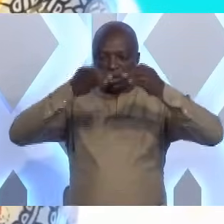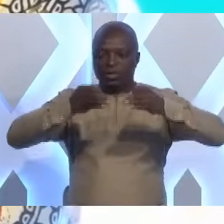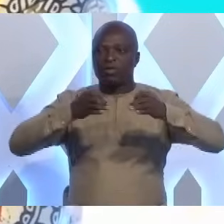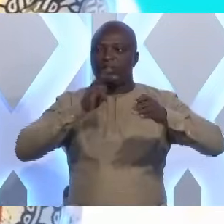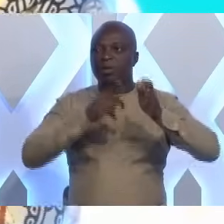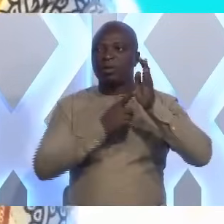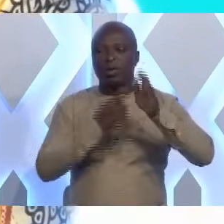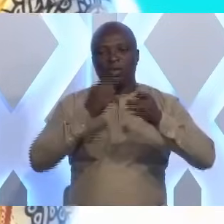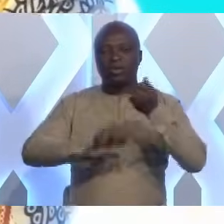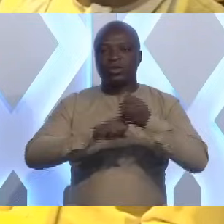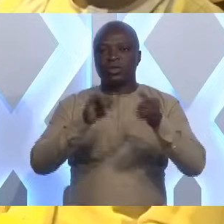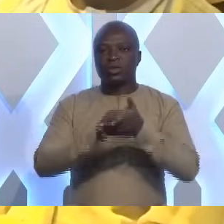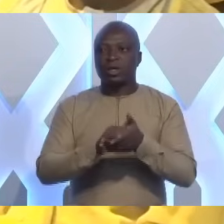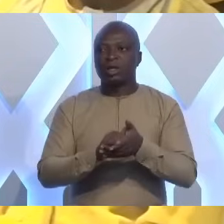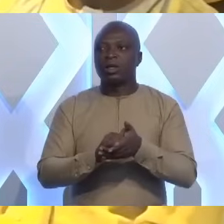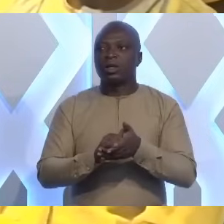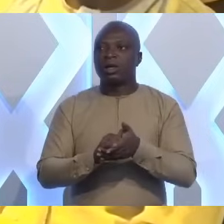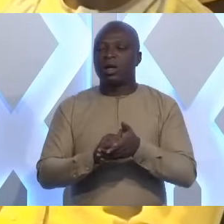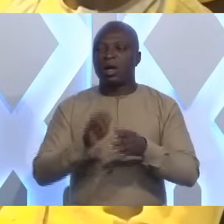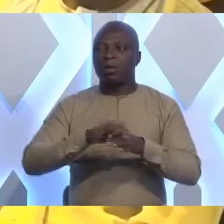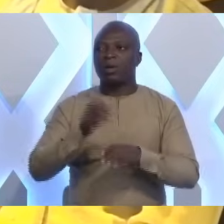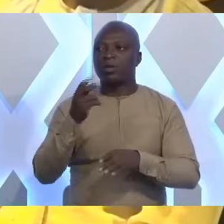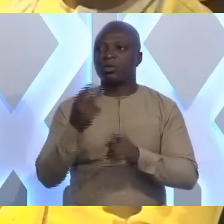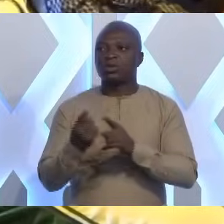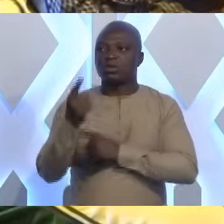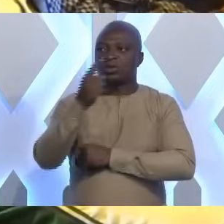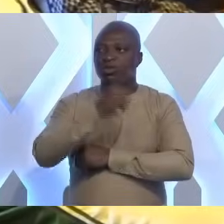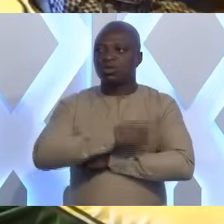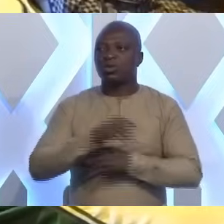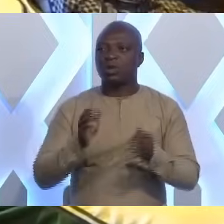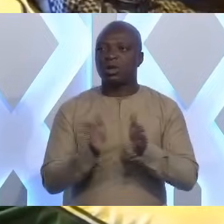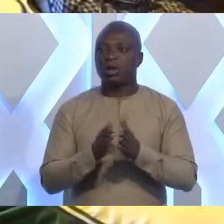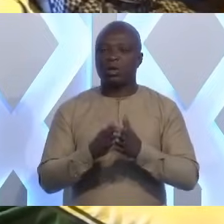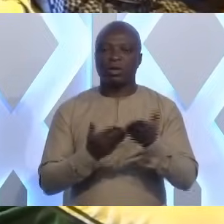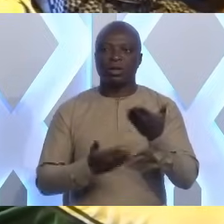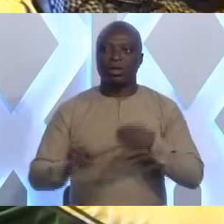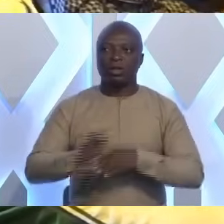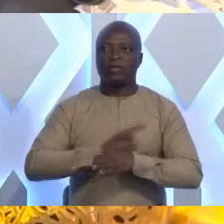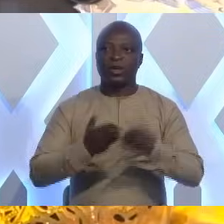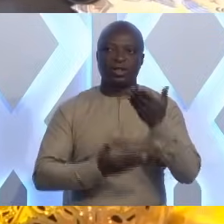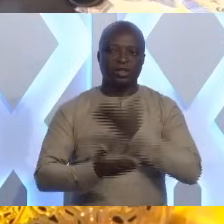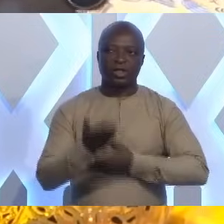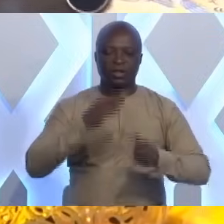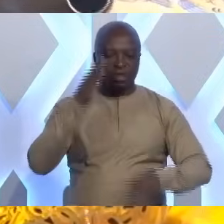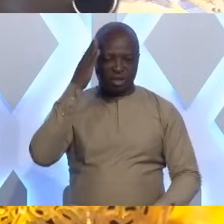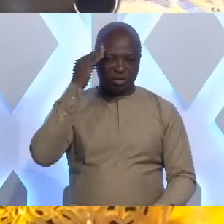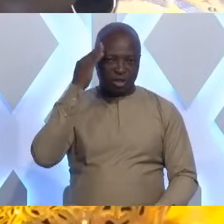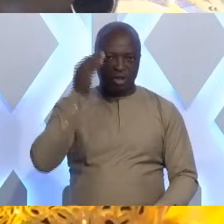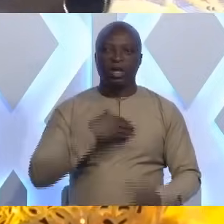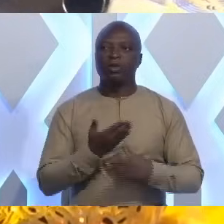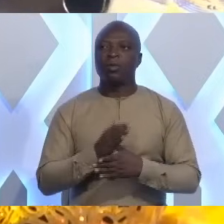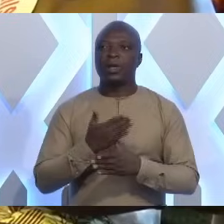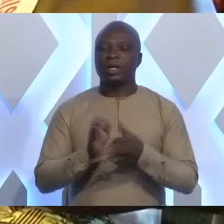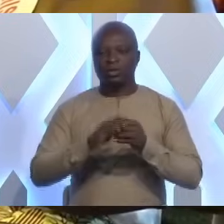pour le succès de cet événement. Après 12 jours de rencontres d'affaires, d'échanges d'expériences et de partage